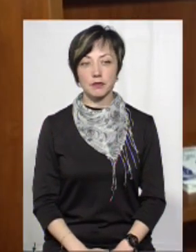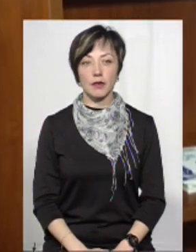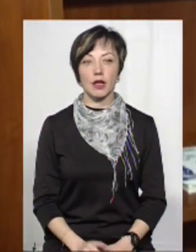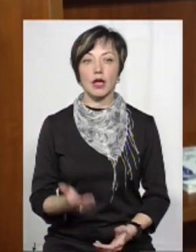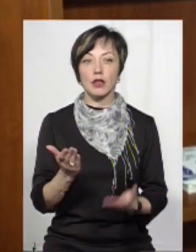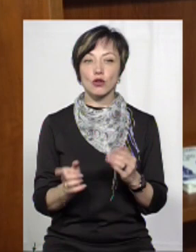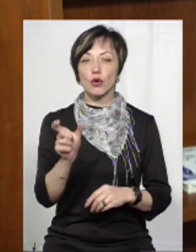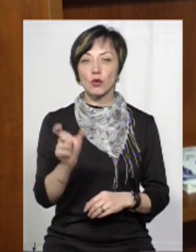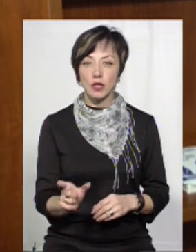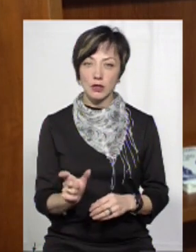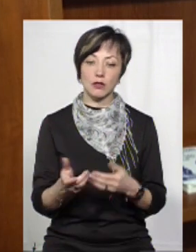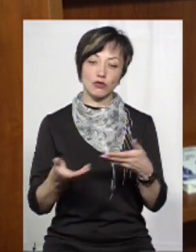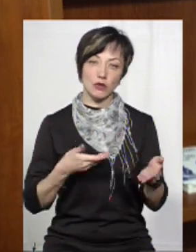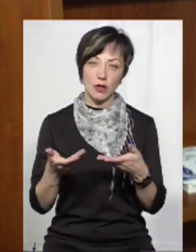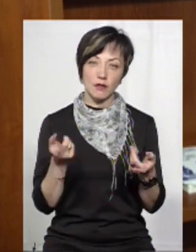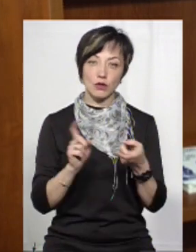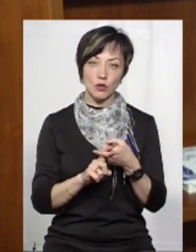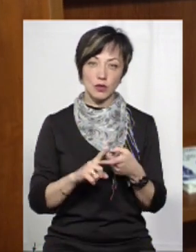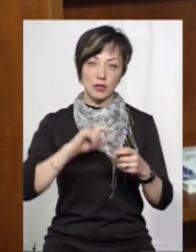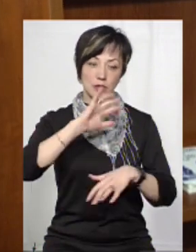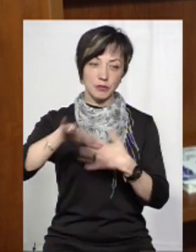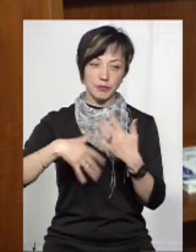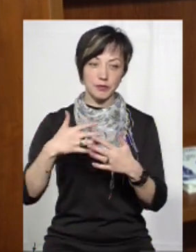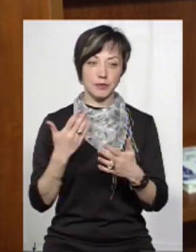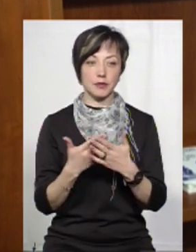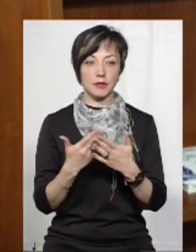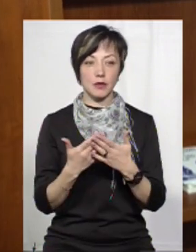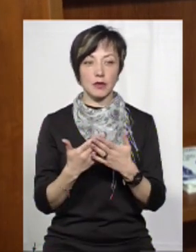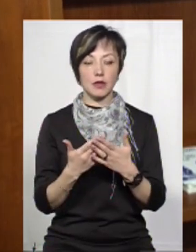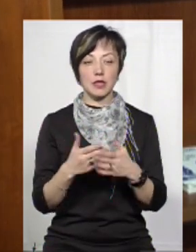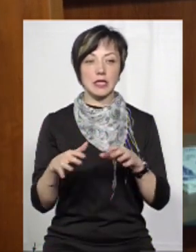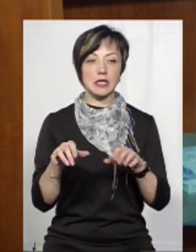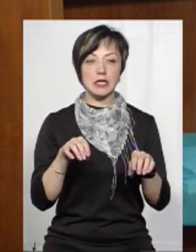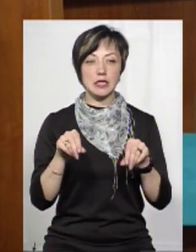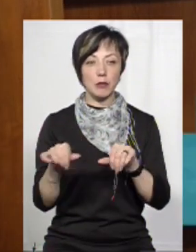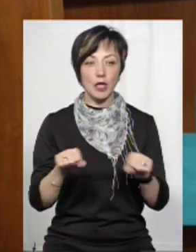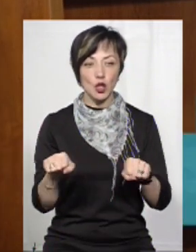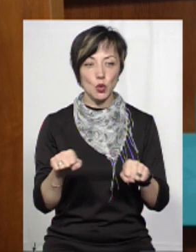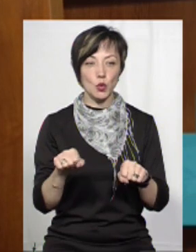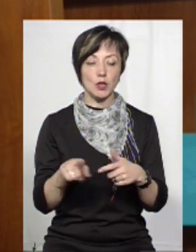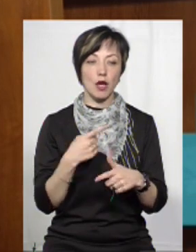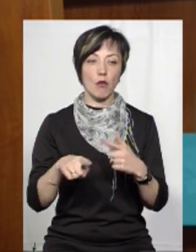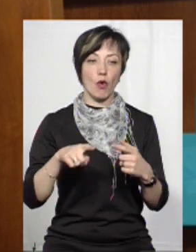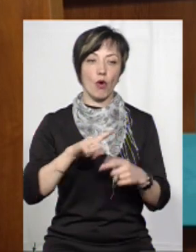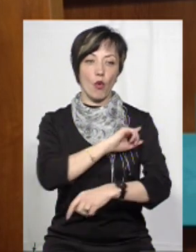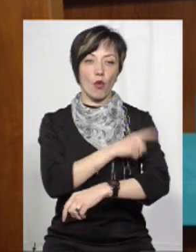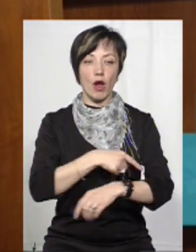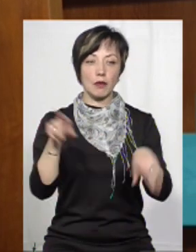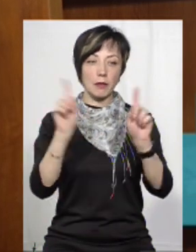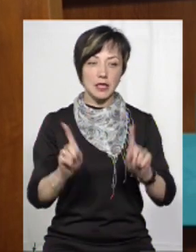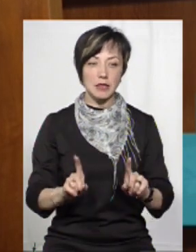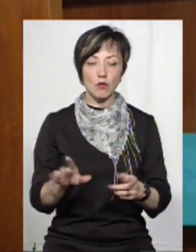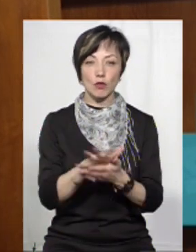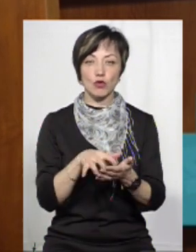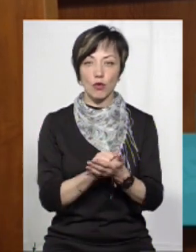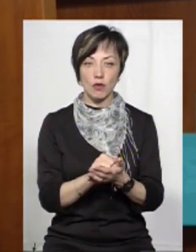Якщо людина, яка йшла у зв'язку з якраз стихійним лихом, тобто якийсь, можливо, землетрус, чи, можливо, ураган, блискавка, і